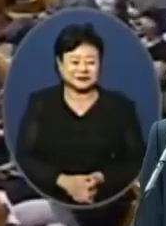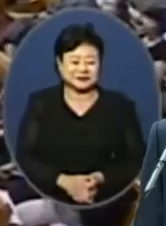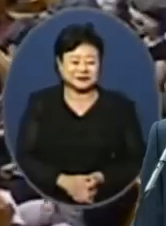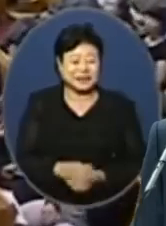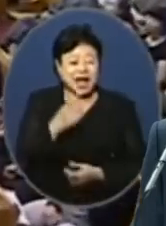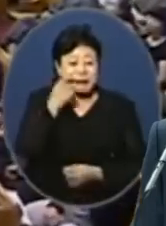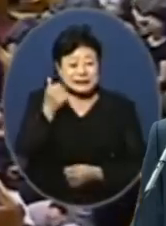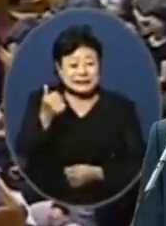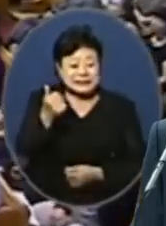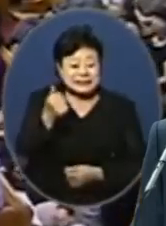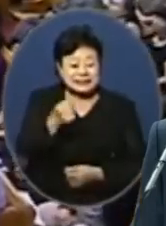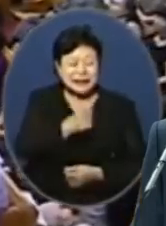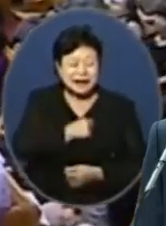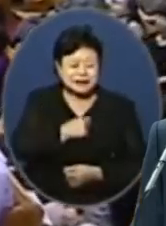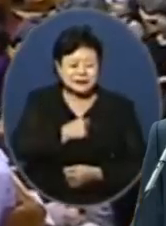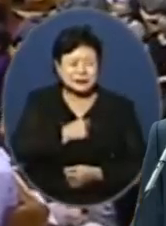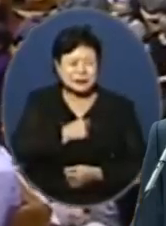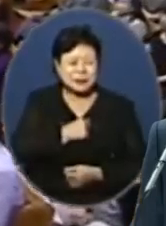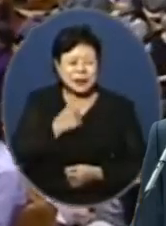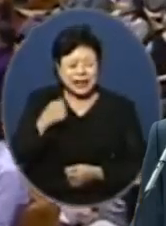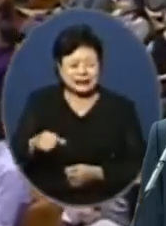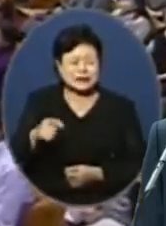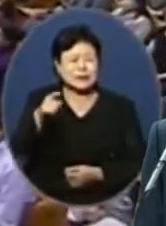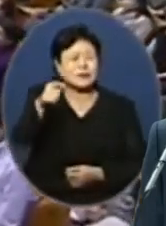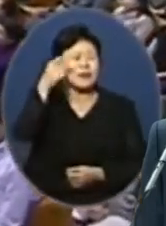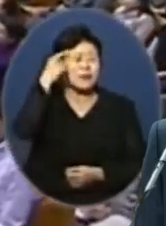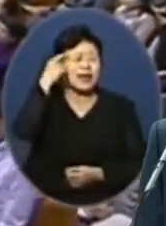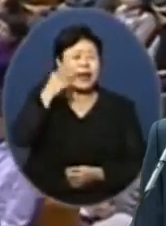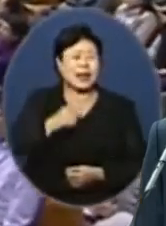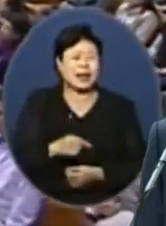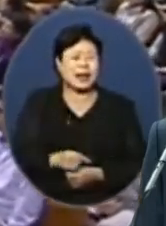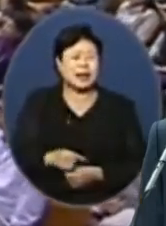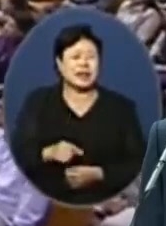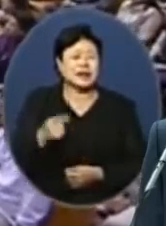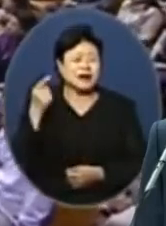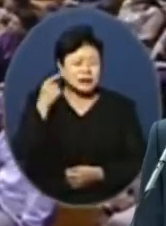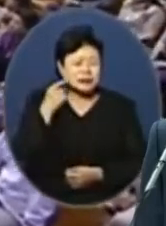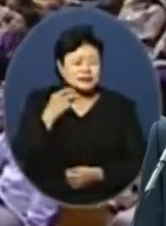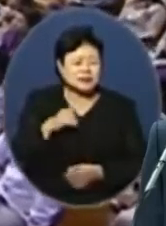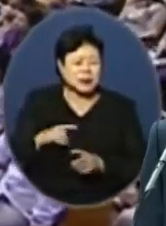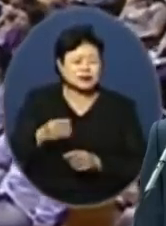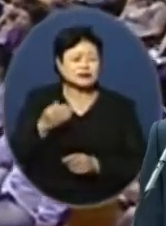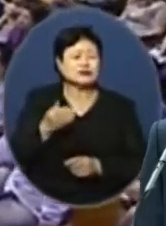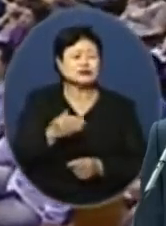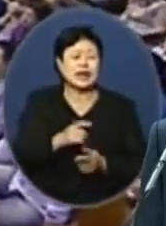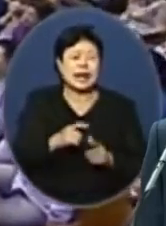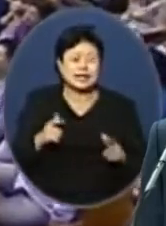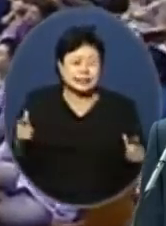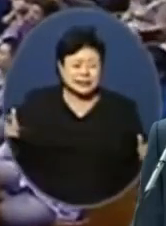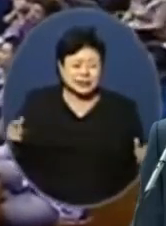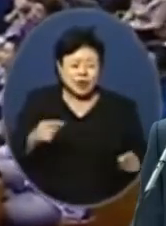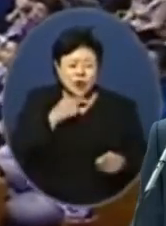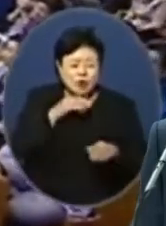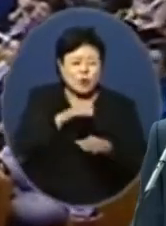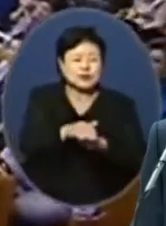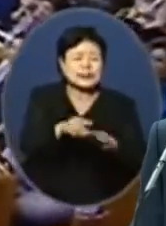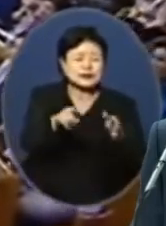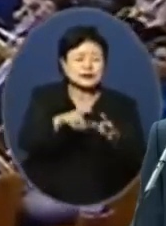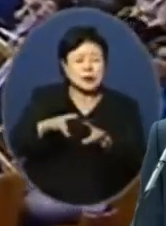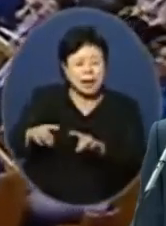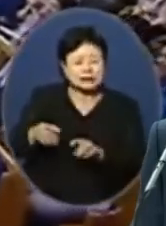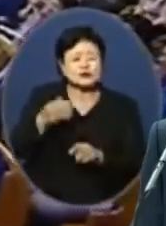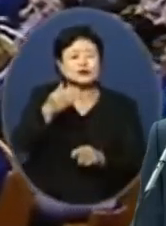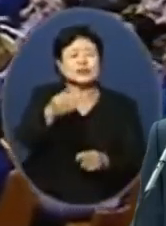그래 아버지는 가슴을 치고 야 이놈아 너 들으라고 단파 방송을 갖다는 것이 아니라 공산당을 위해서